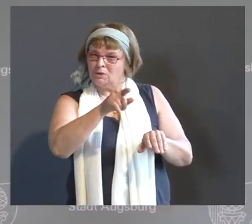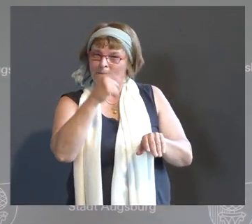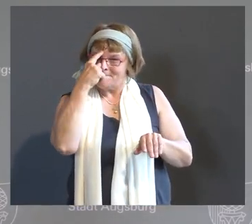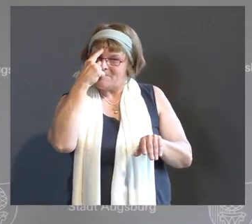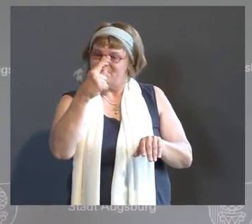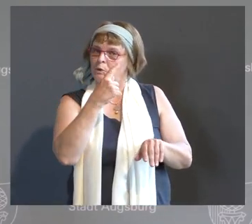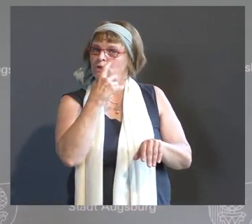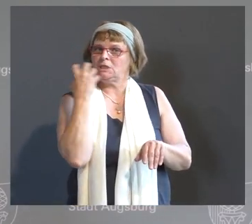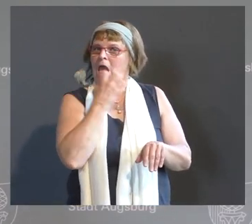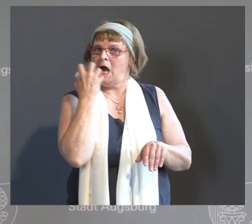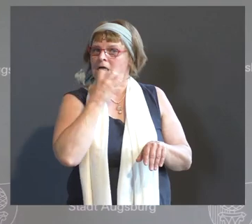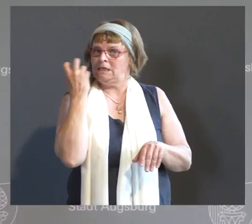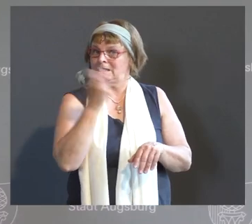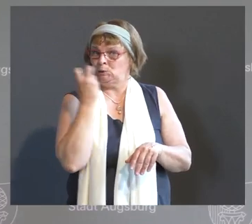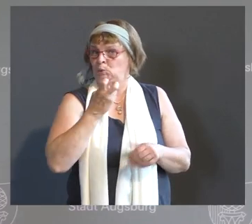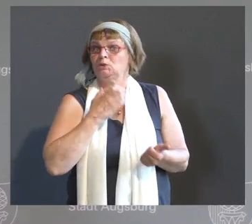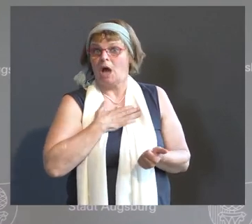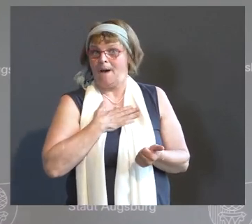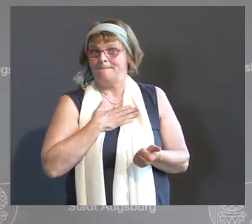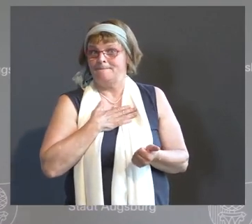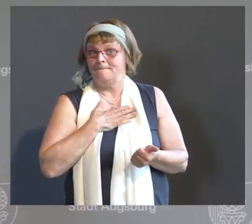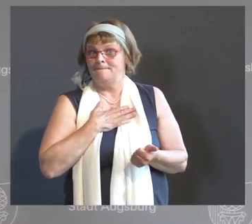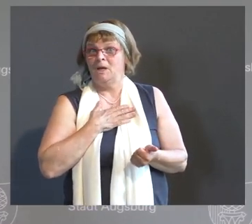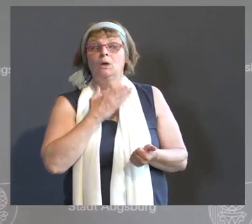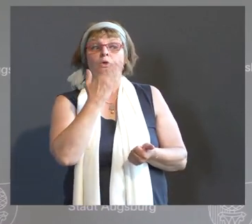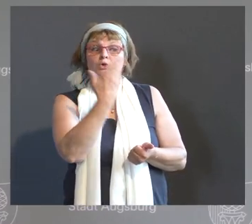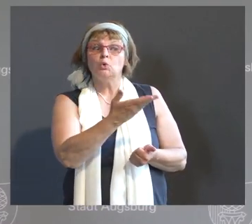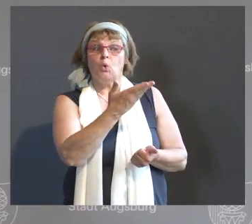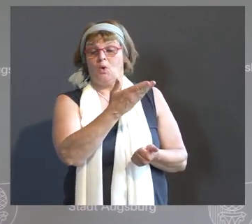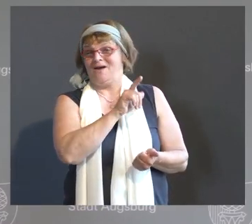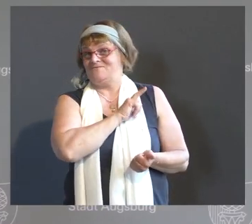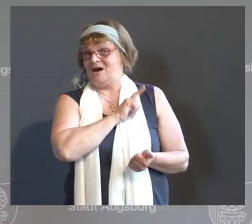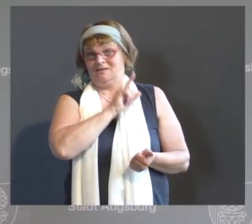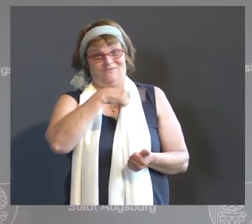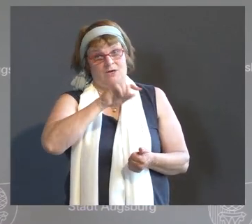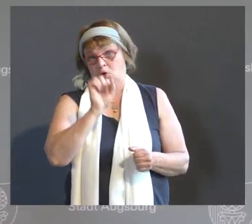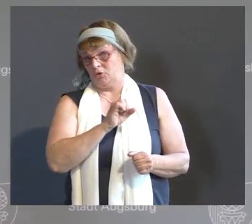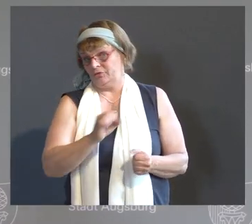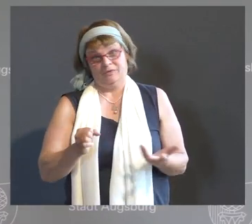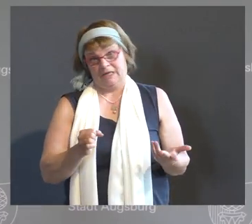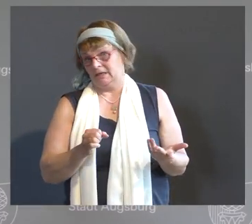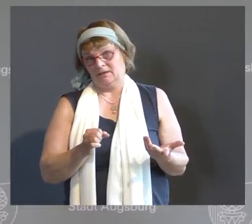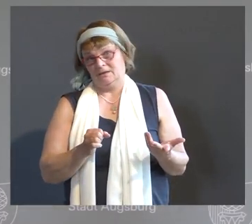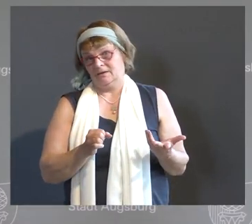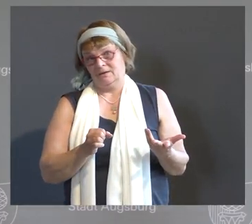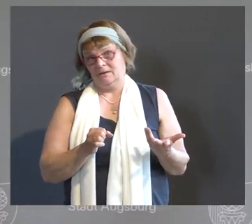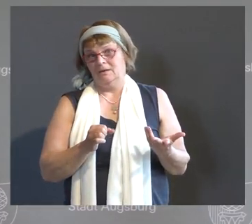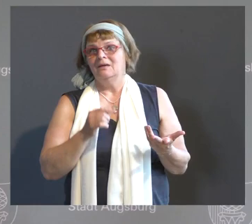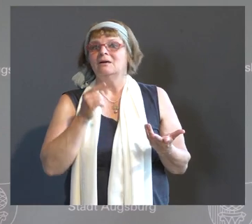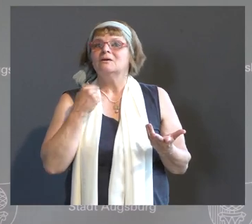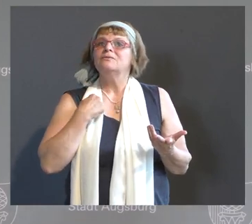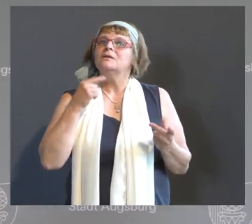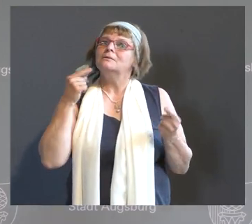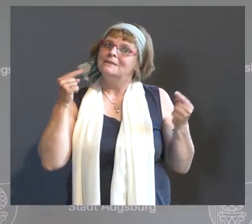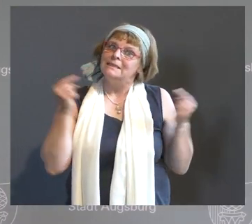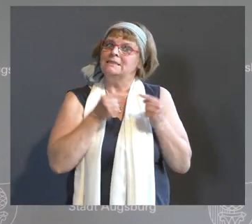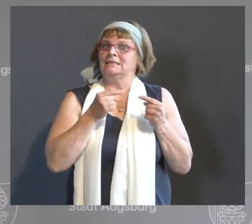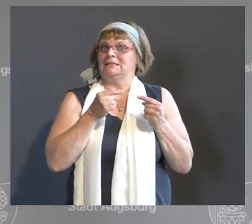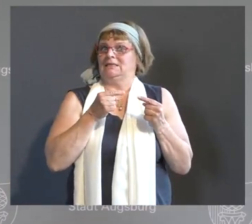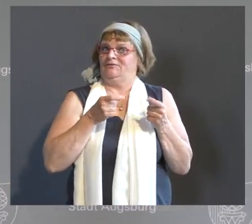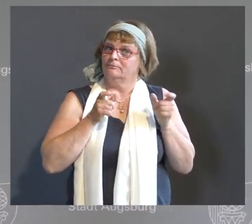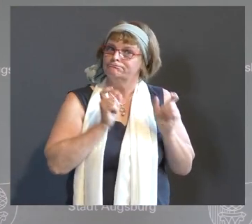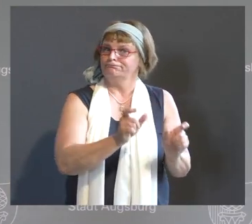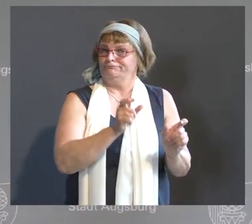provozieren. Das ist etwas Neues, das war so nicht zu erwarten. Und ist aber etwas, was man intensiv begegnen muss. Und ich würde Ihnen gerne